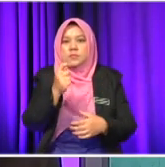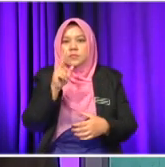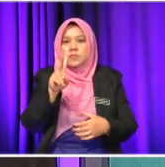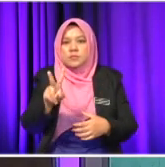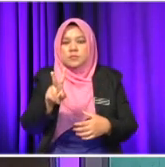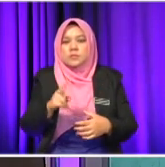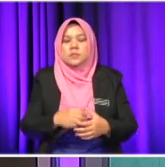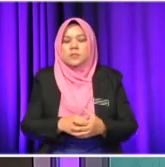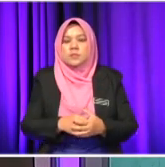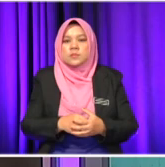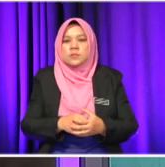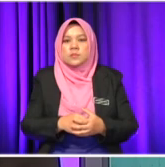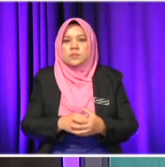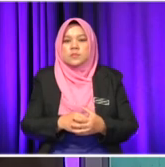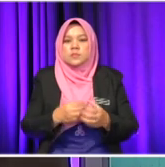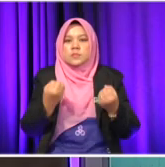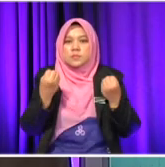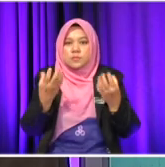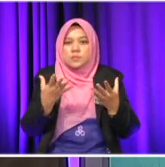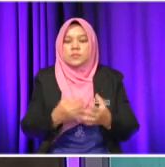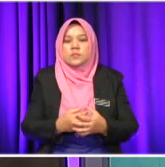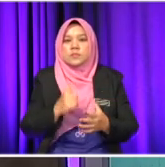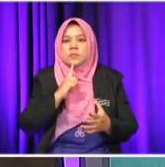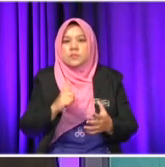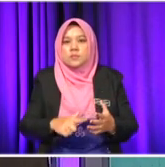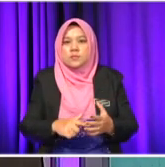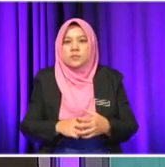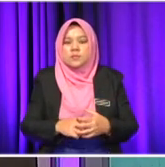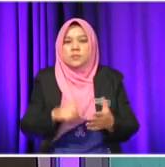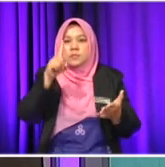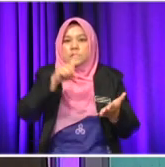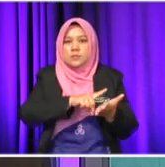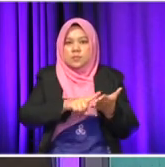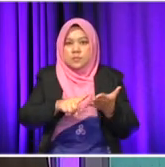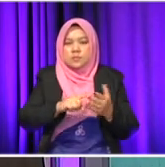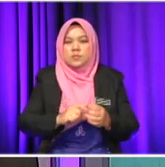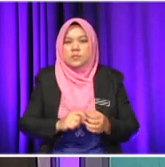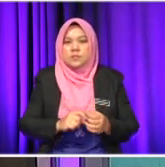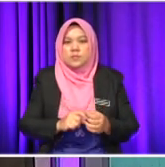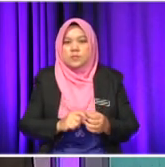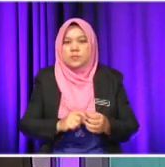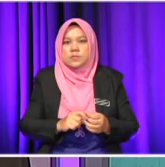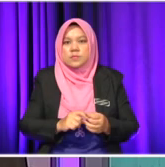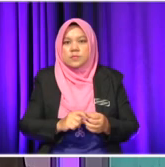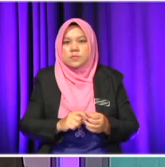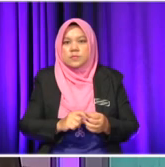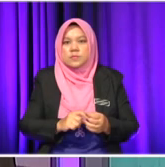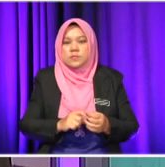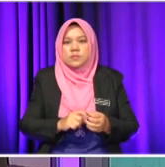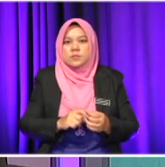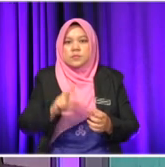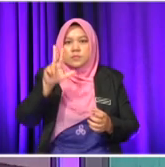berada di papan iklan elektronik berapa lama kamu Nah ada dekat